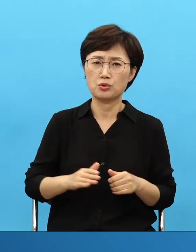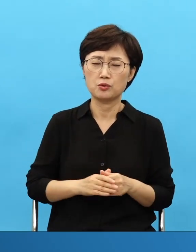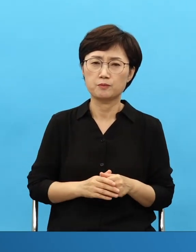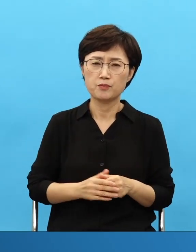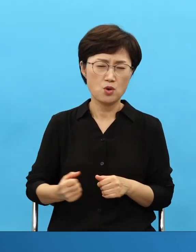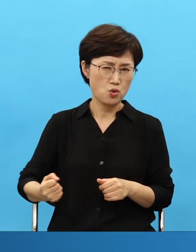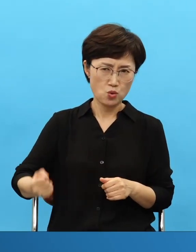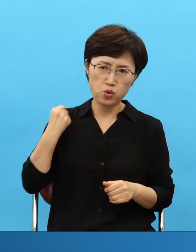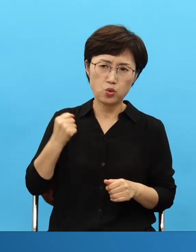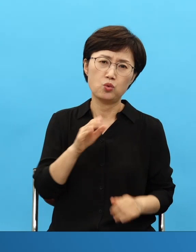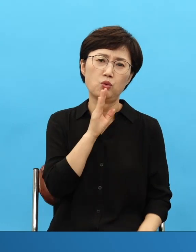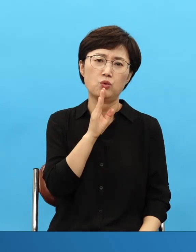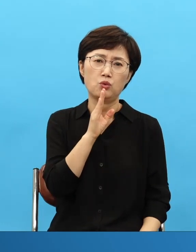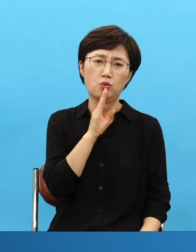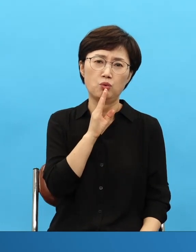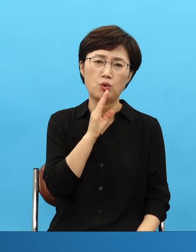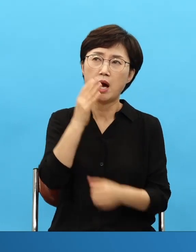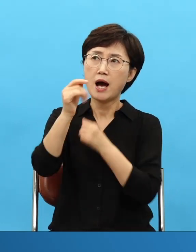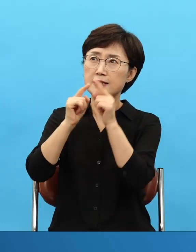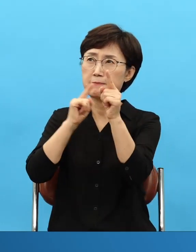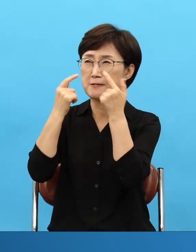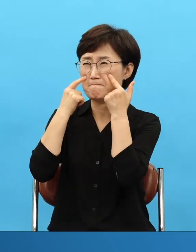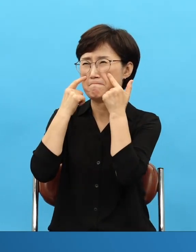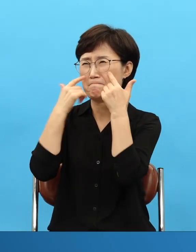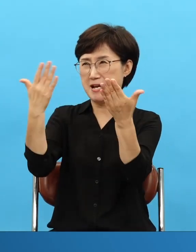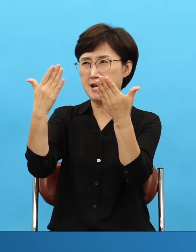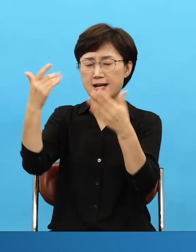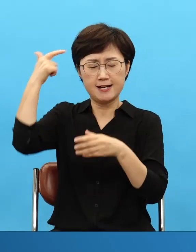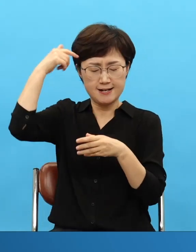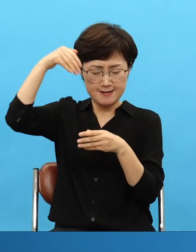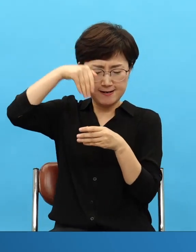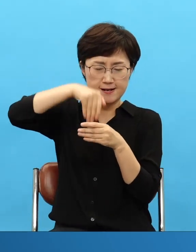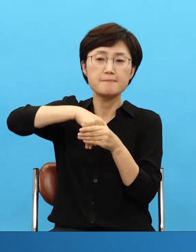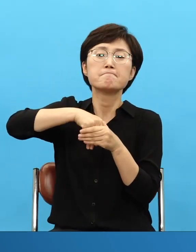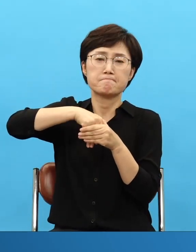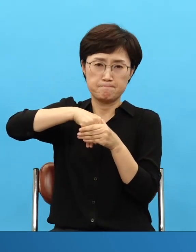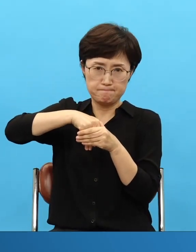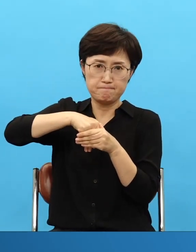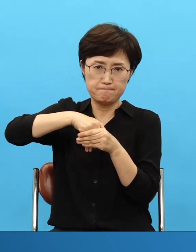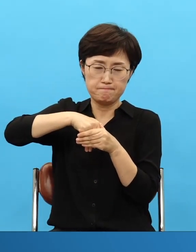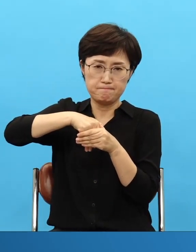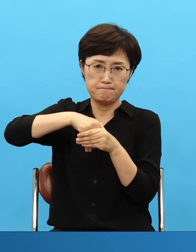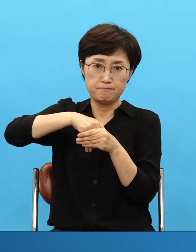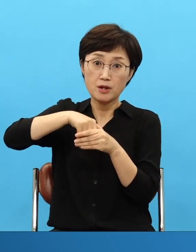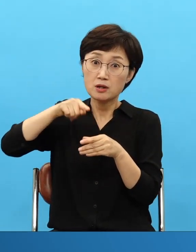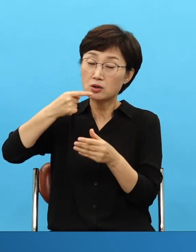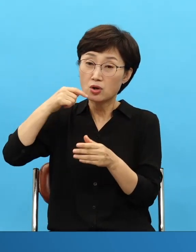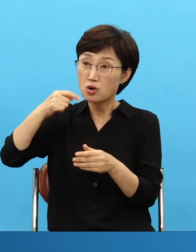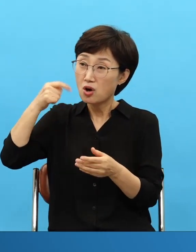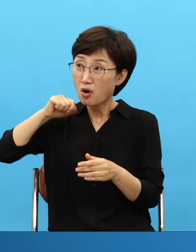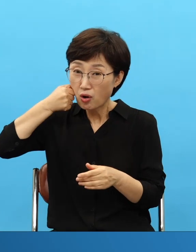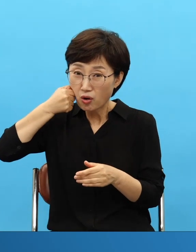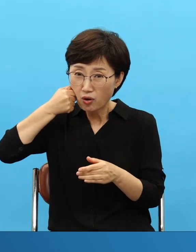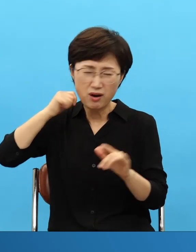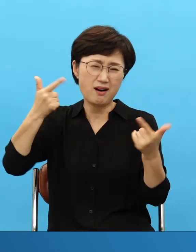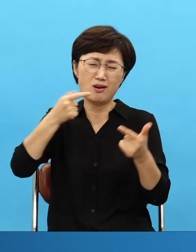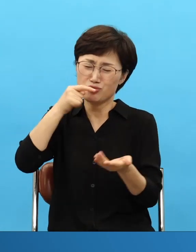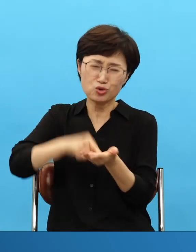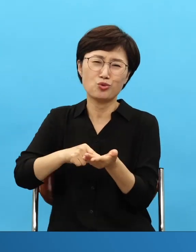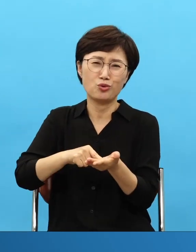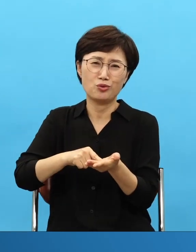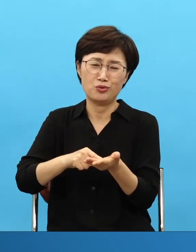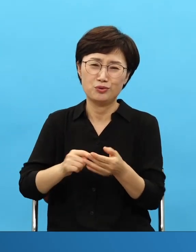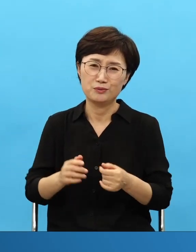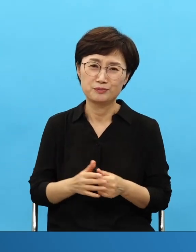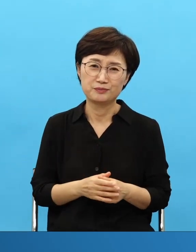amazing things will happen. 정확한 말씀이. The accurate word. 정확한 말씀 붙잡는 거 어려운 거 아닙니다. It's not difficult to hold on to the